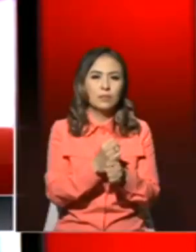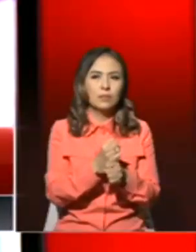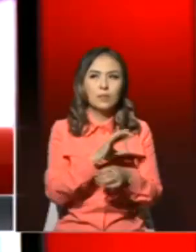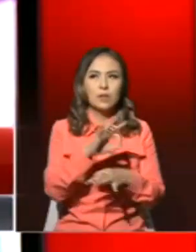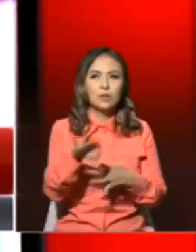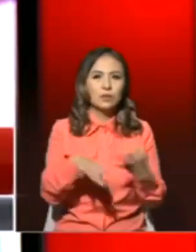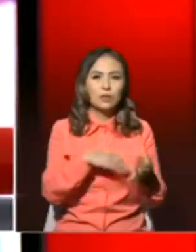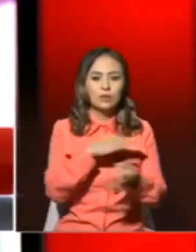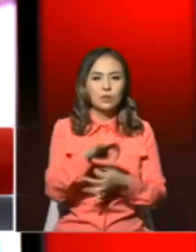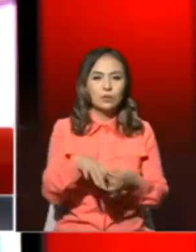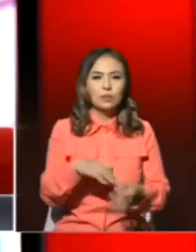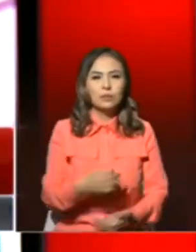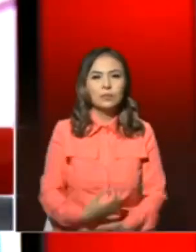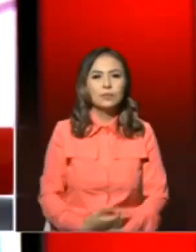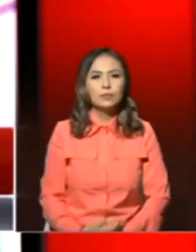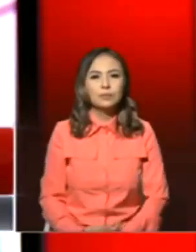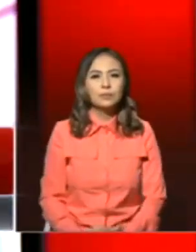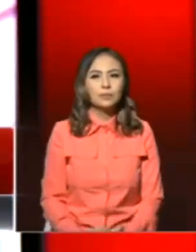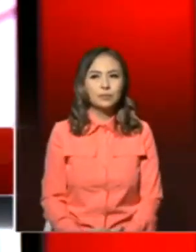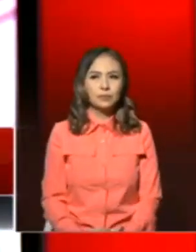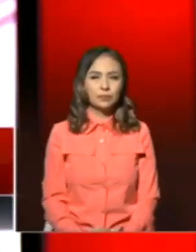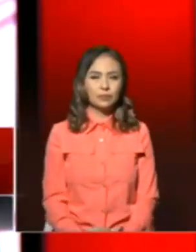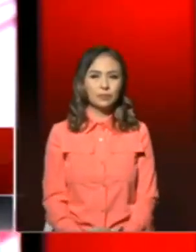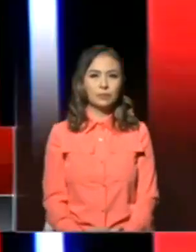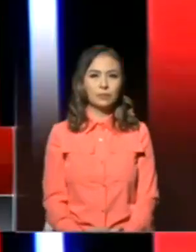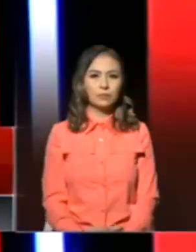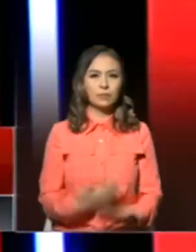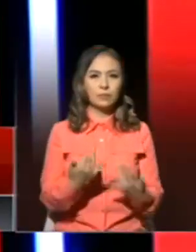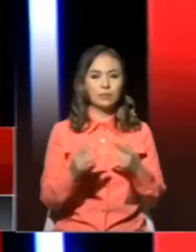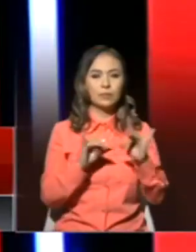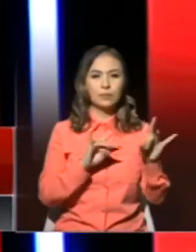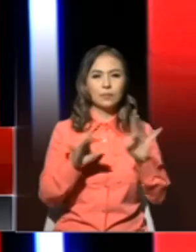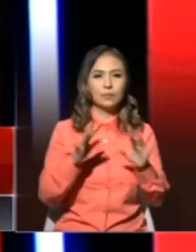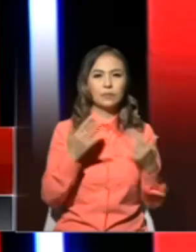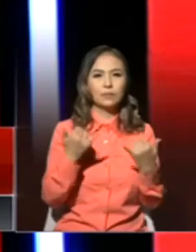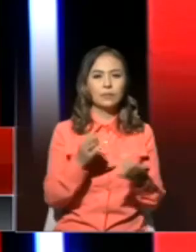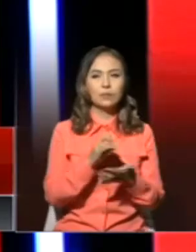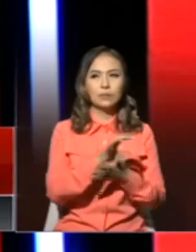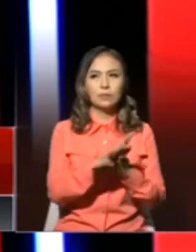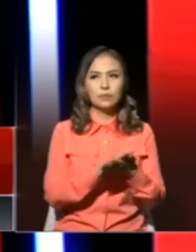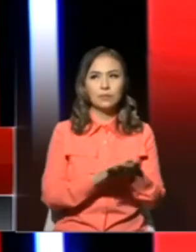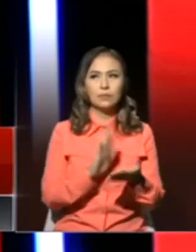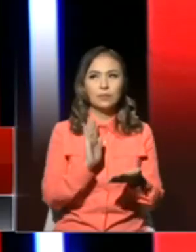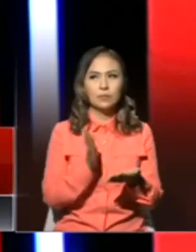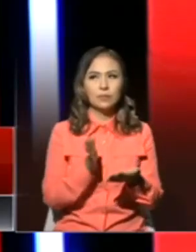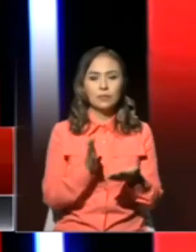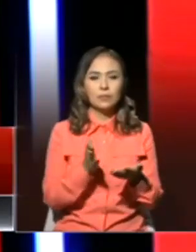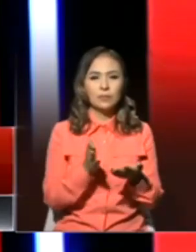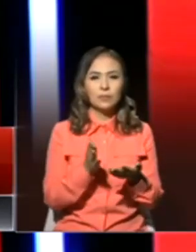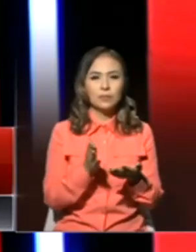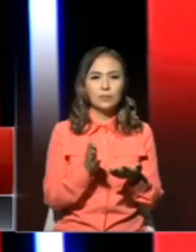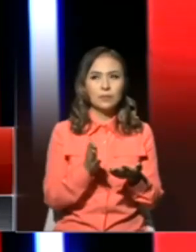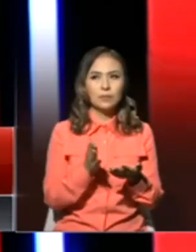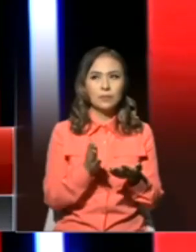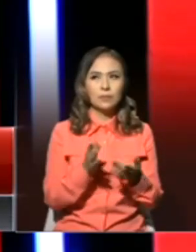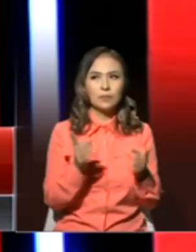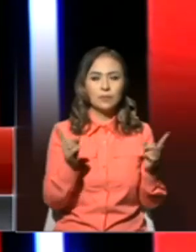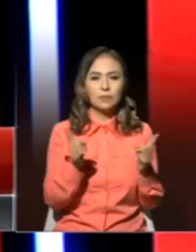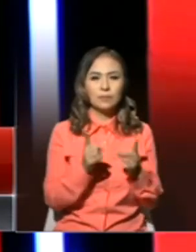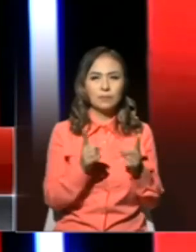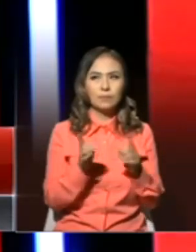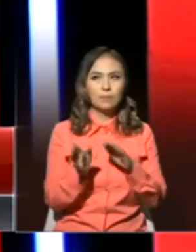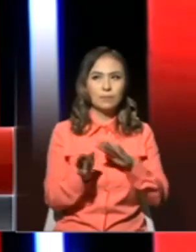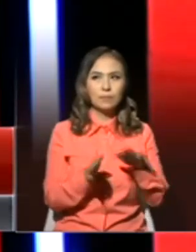деп ойлаймын. Рахмет, Аманжол Мырза, бізде үзілістің уақыты келген екен, қымбатты көрермен, қысқа ғана үзілістен